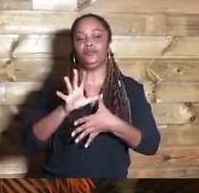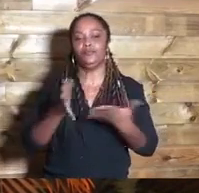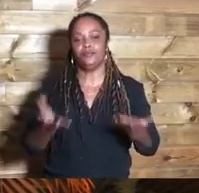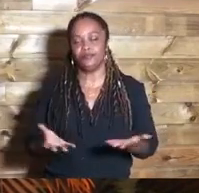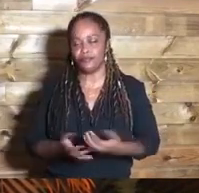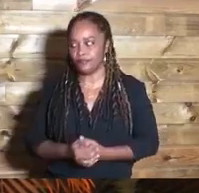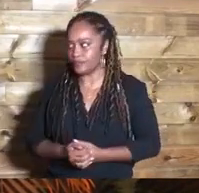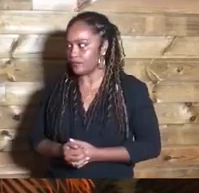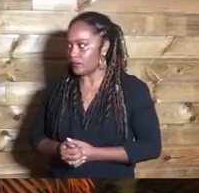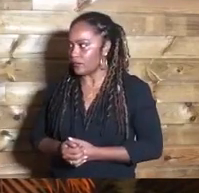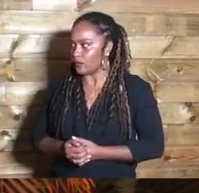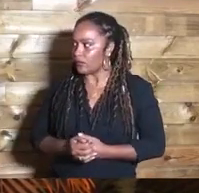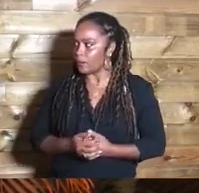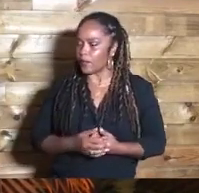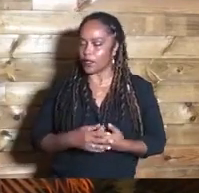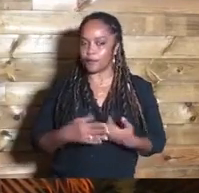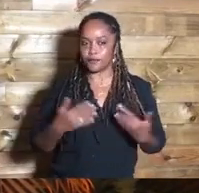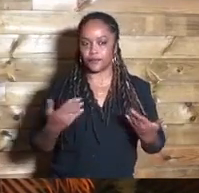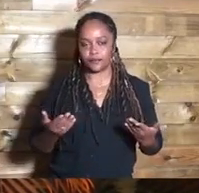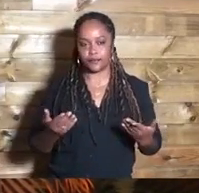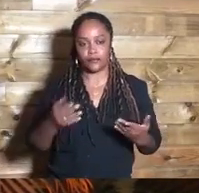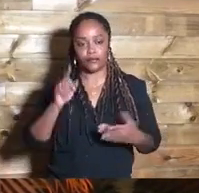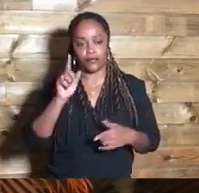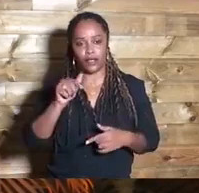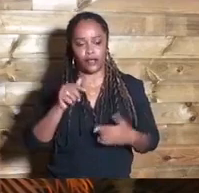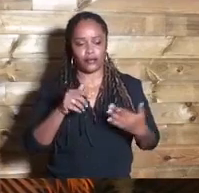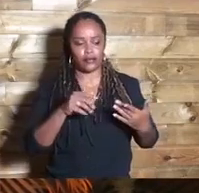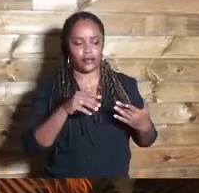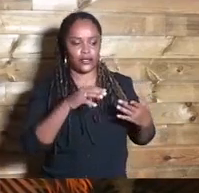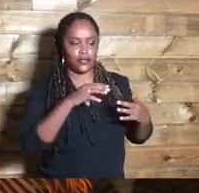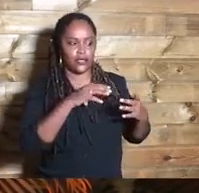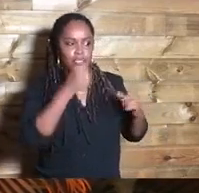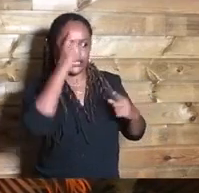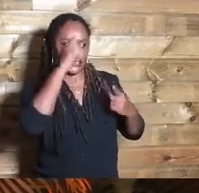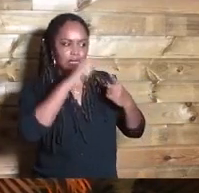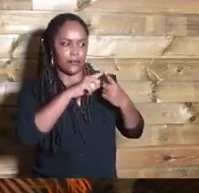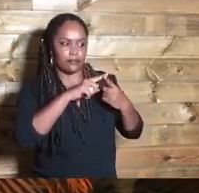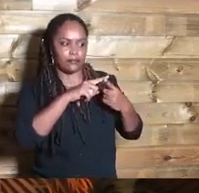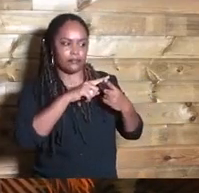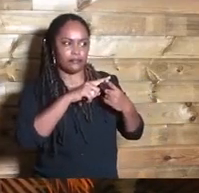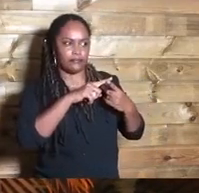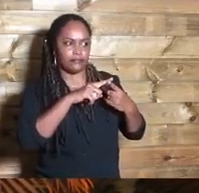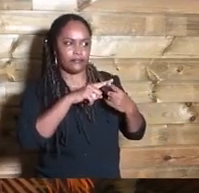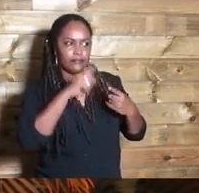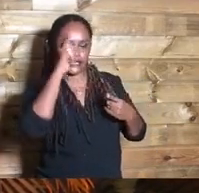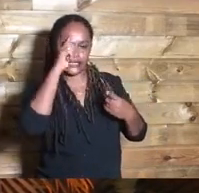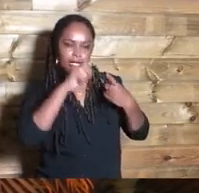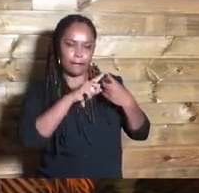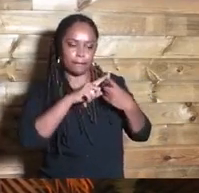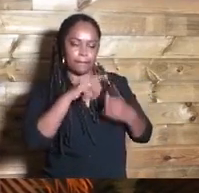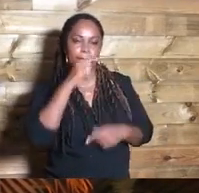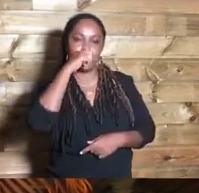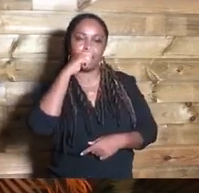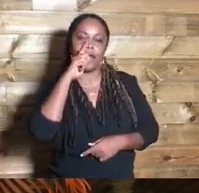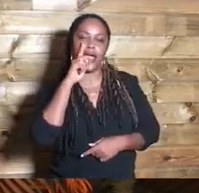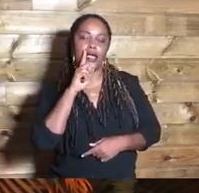son nom de famille, qui est une prof d'histoire, et la thématique, c'était « Camé 67, Pépotébanou ». Et